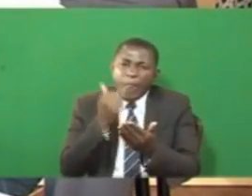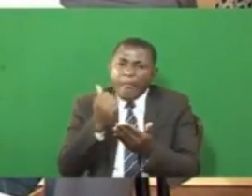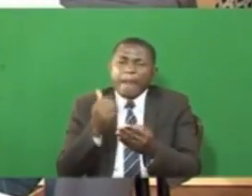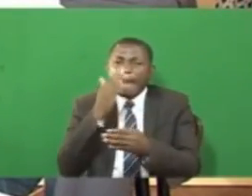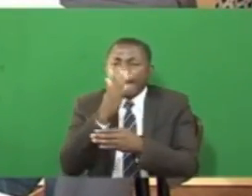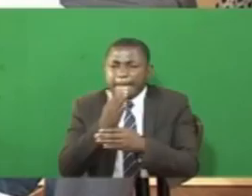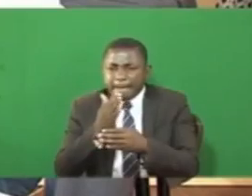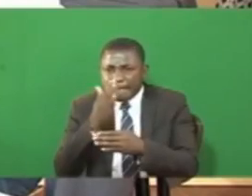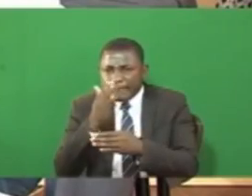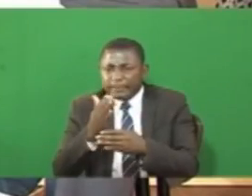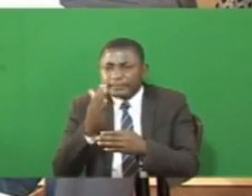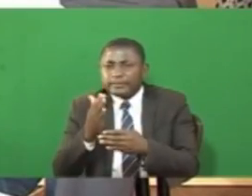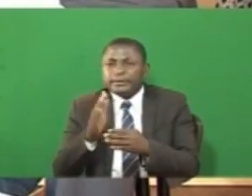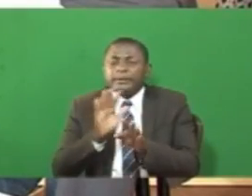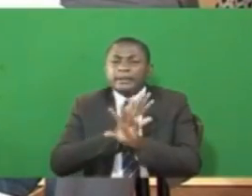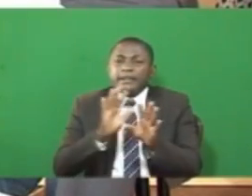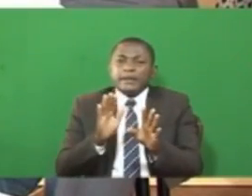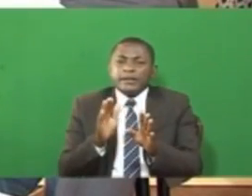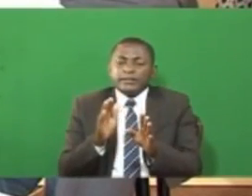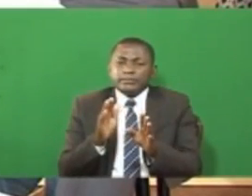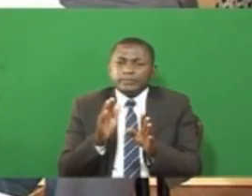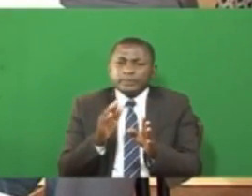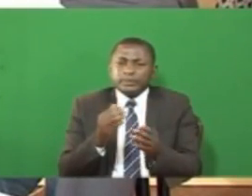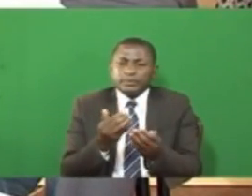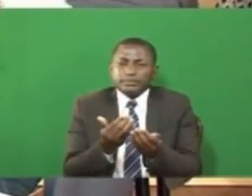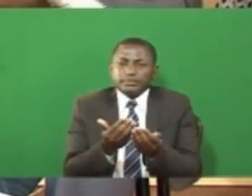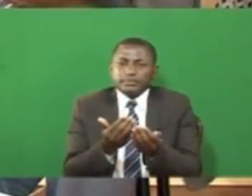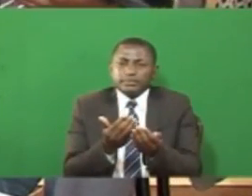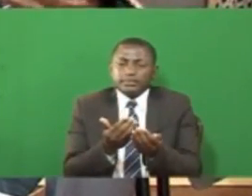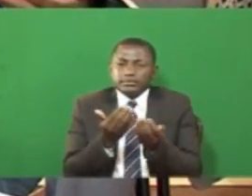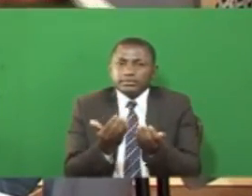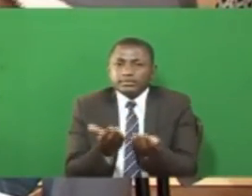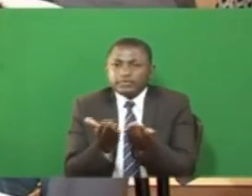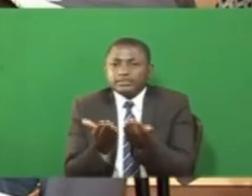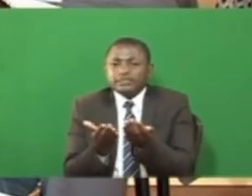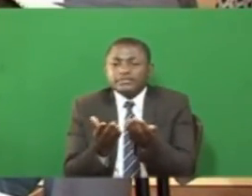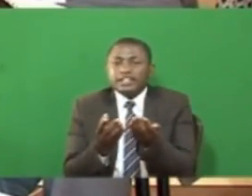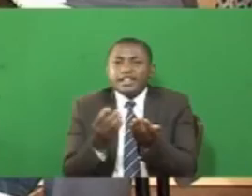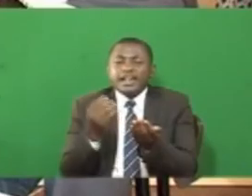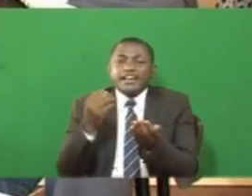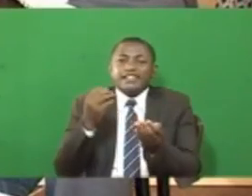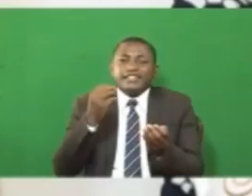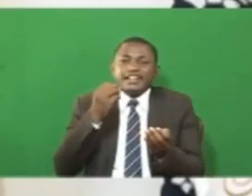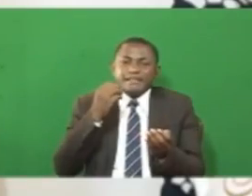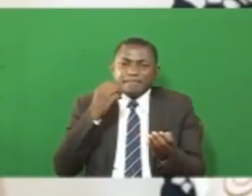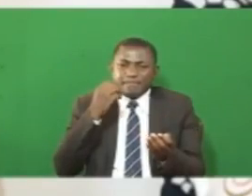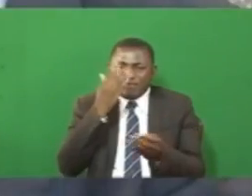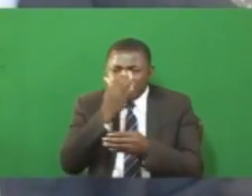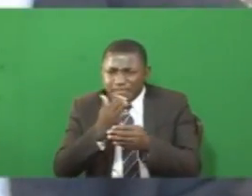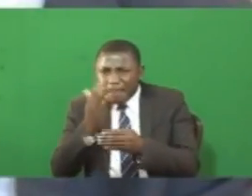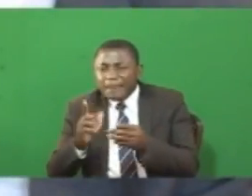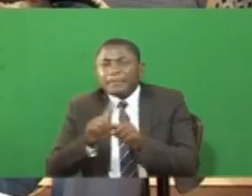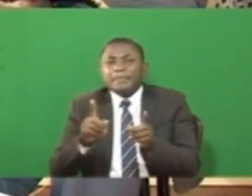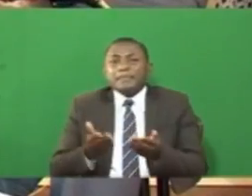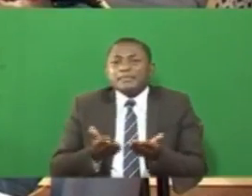pamazuva emutambo uyu vaisakanga zviyo. Alright. Kunze kwemutambo uyu maiita maikanga hei. Alright. Saka mitambo